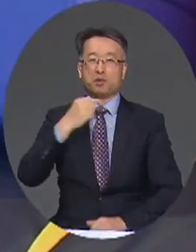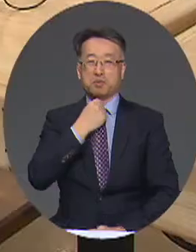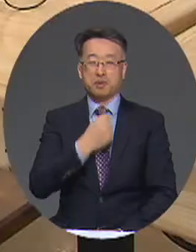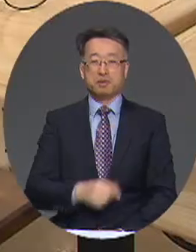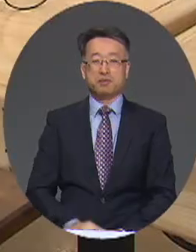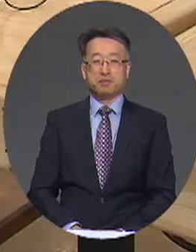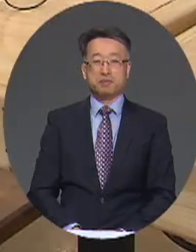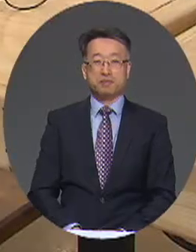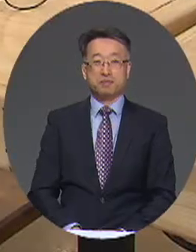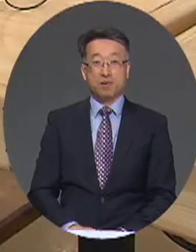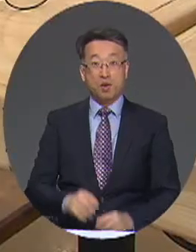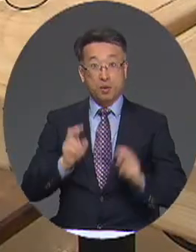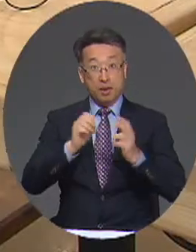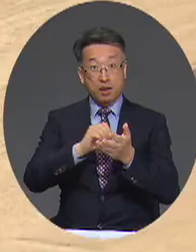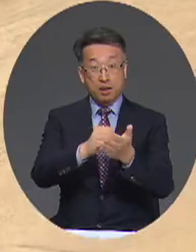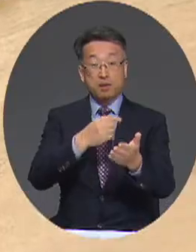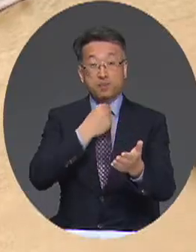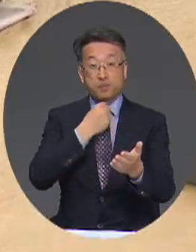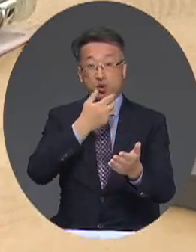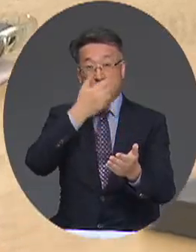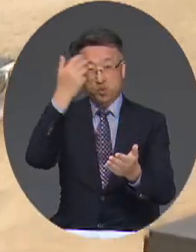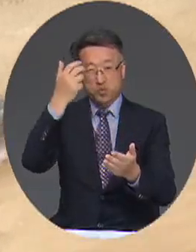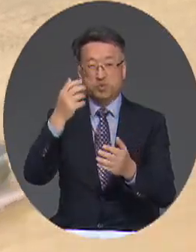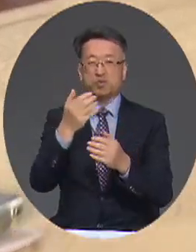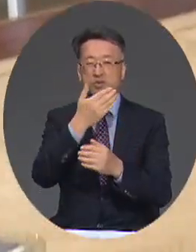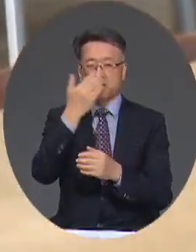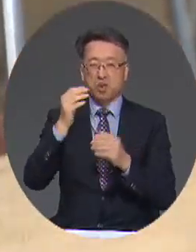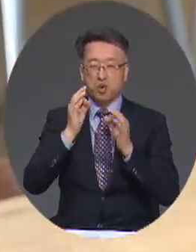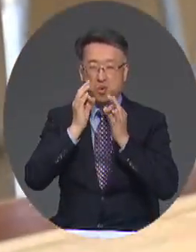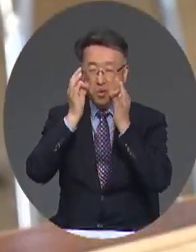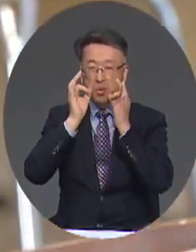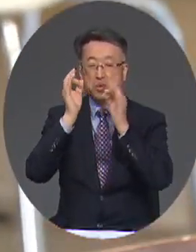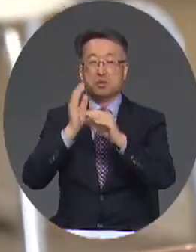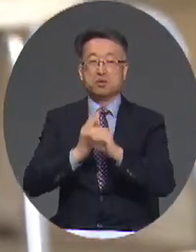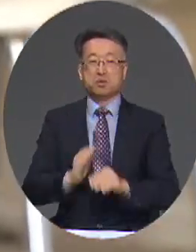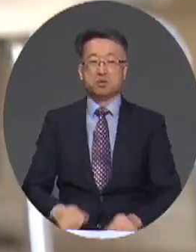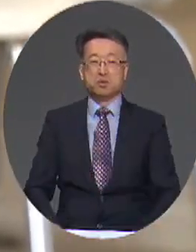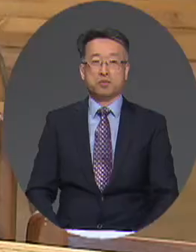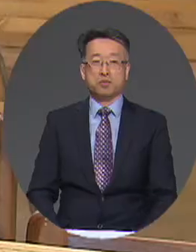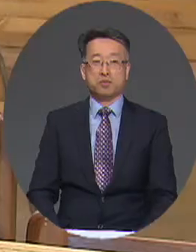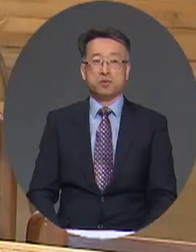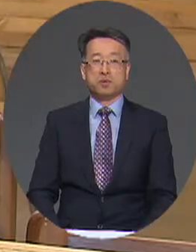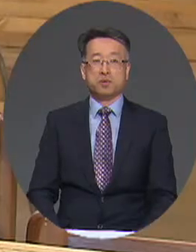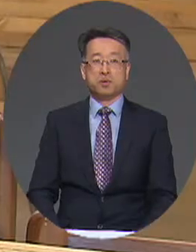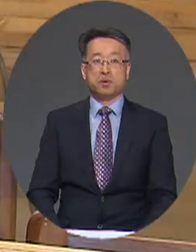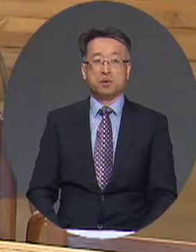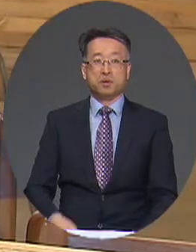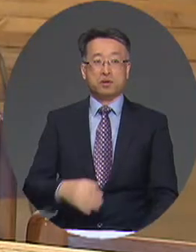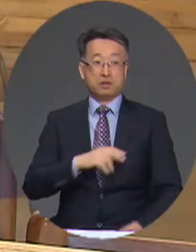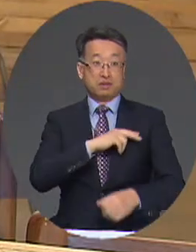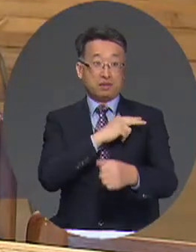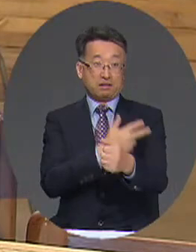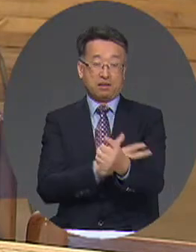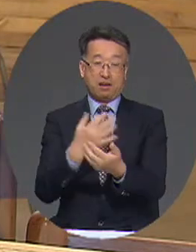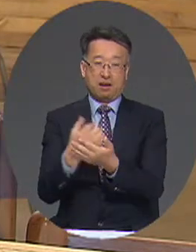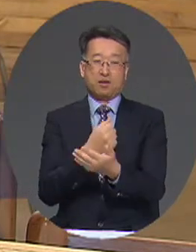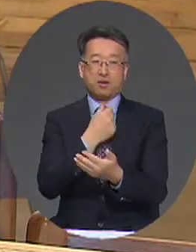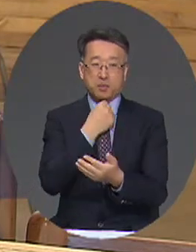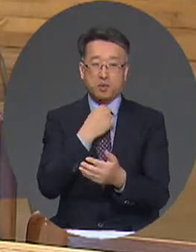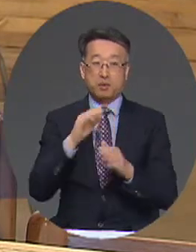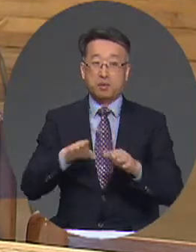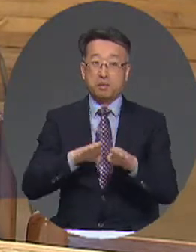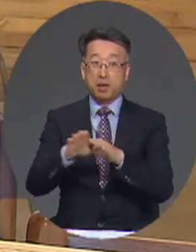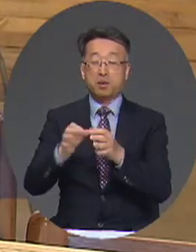싶어요. 취업 꿈을 이루고자 청년들도 최선의 노력을 다짐합니다. 자격증도 딸 거고